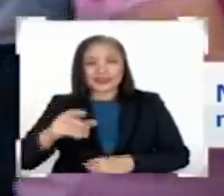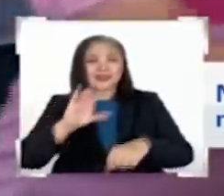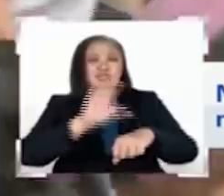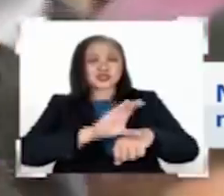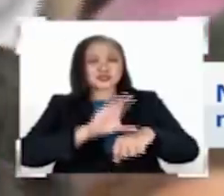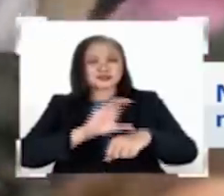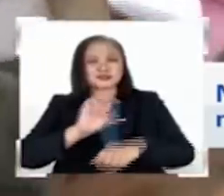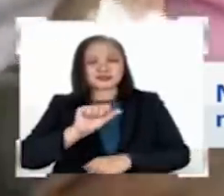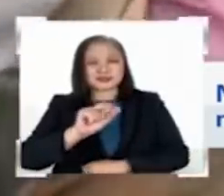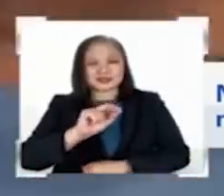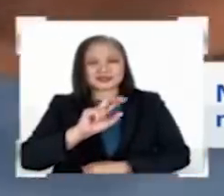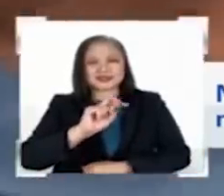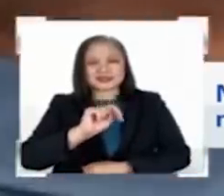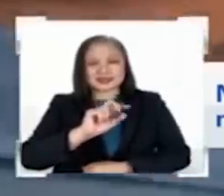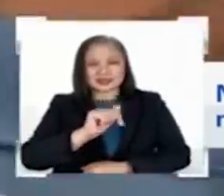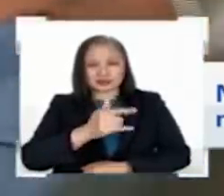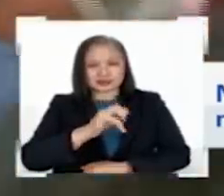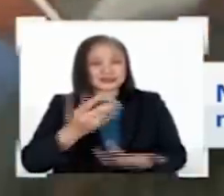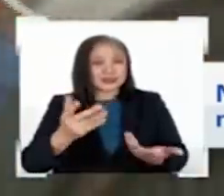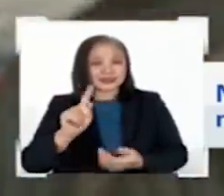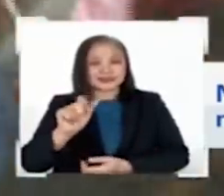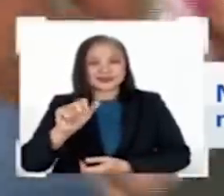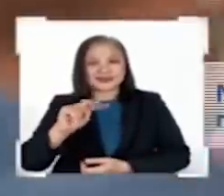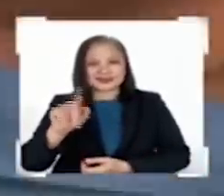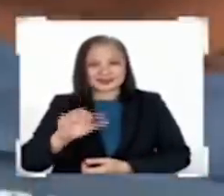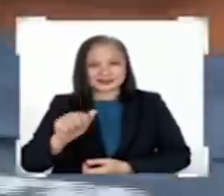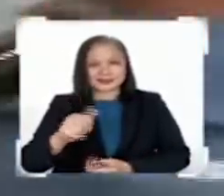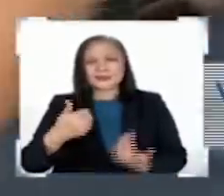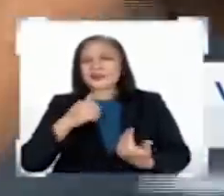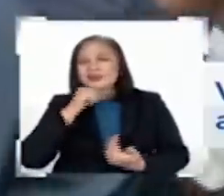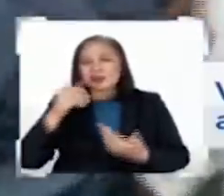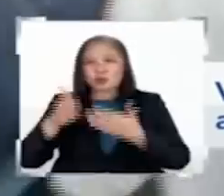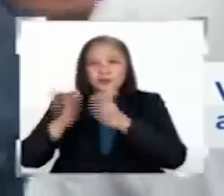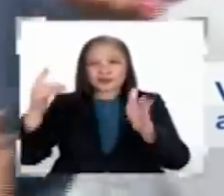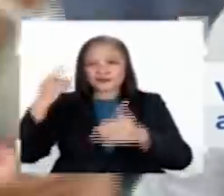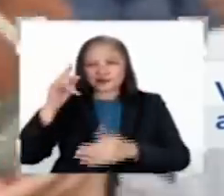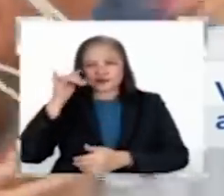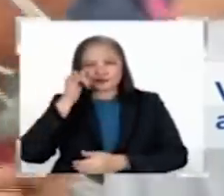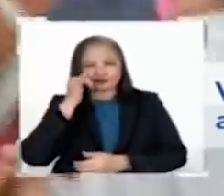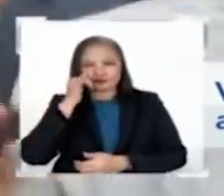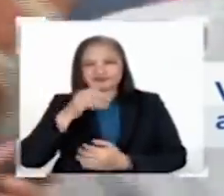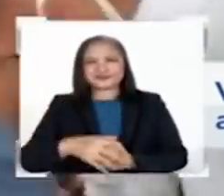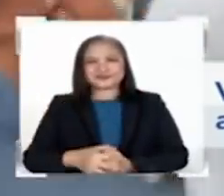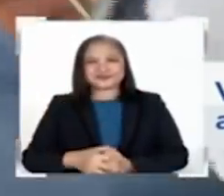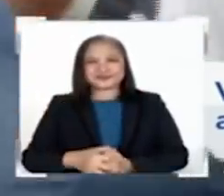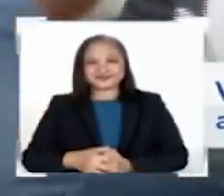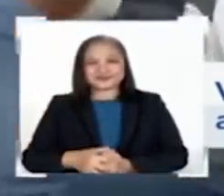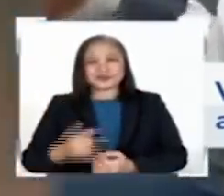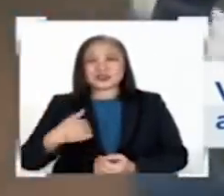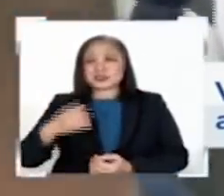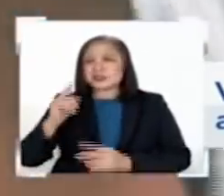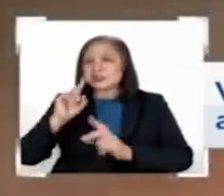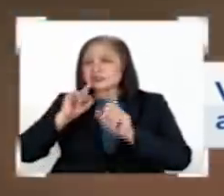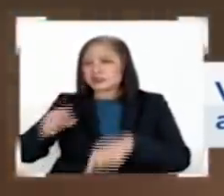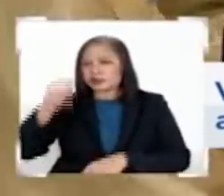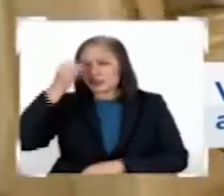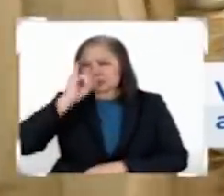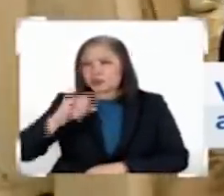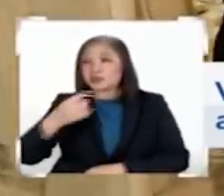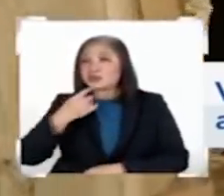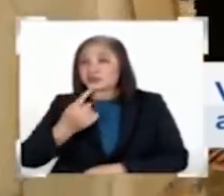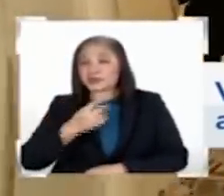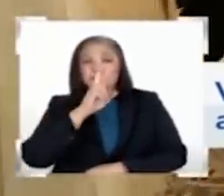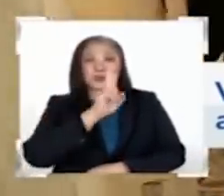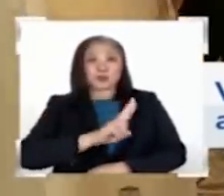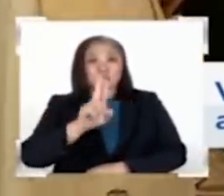Tanza. Pero hindi ito bukas para sa media coverage. Sinagot ni Robredo ang pasaring ng partido ni Mayor Isko Moreno na ginagamit daw niya sa